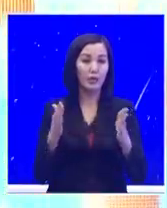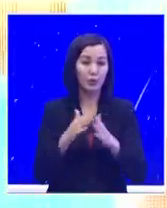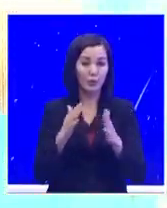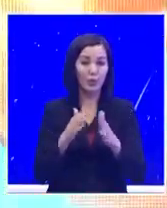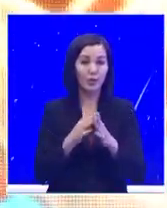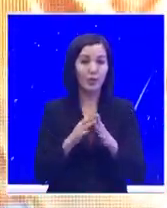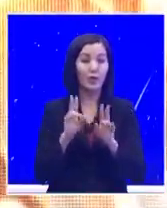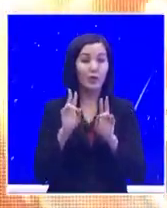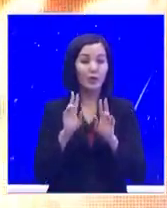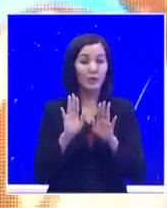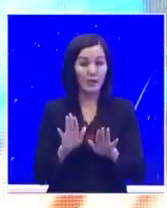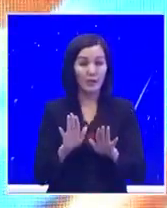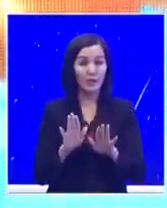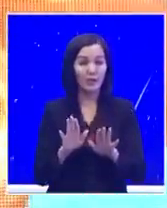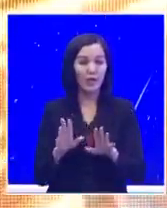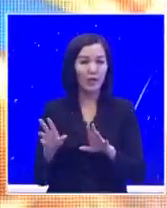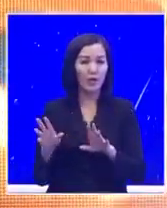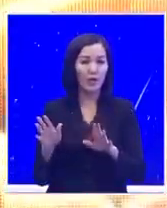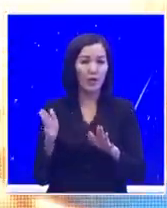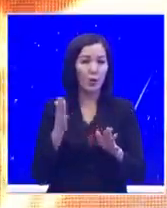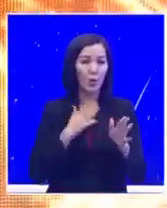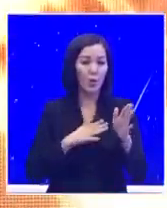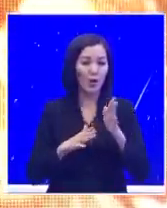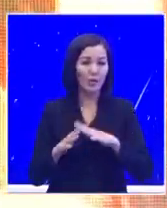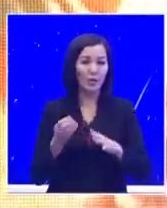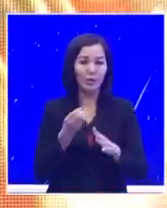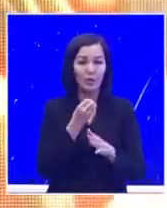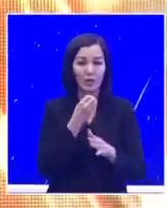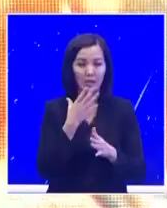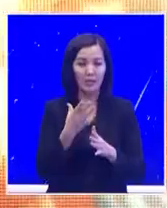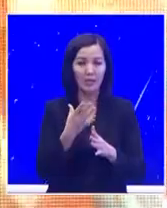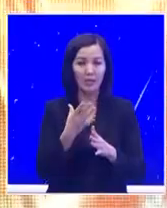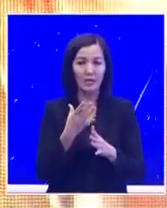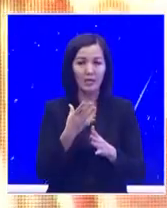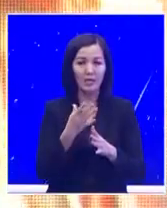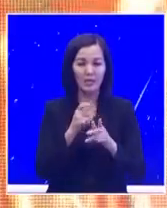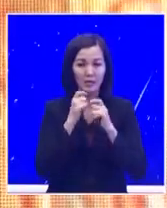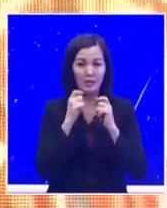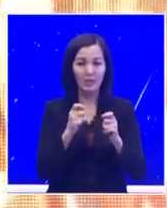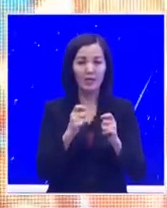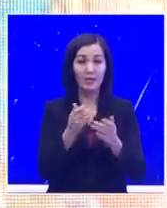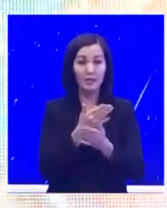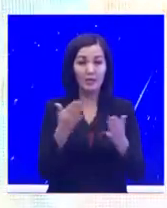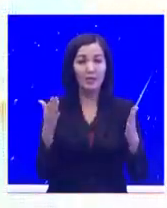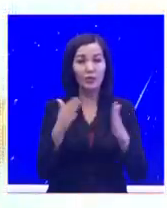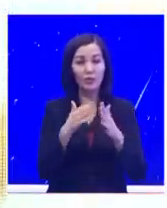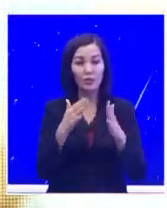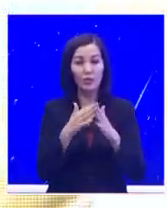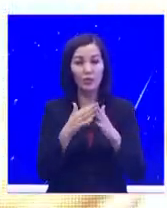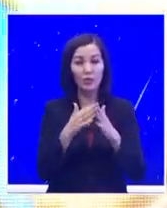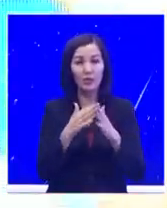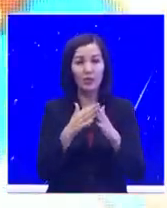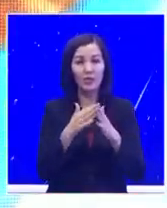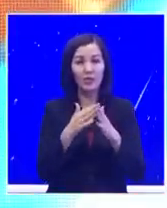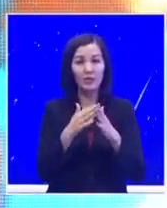қуаныш әкелсін, тек қана жақсылық әкелсін. сіздердің үйіңізде дастархан тек